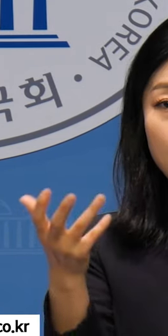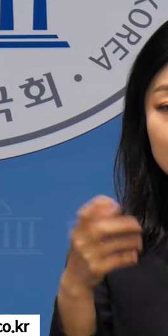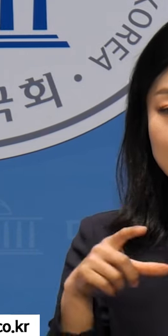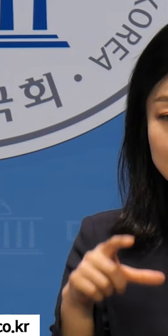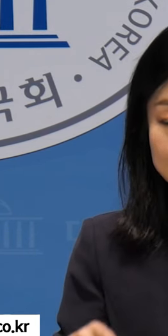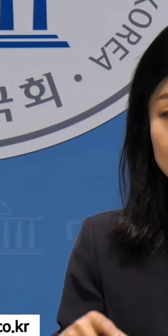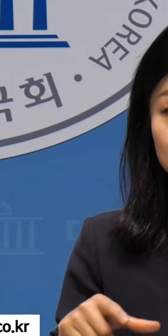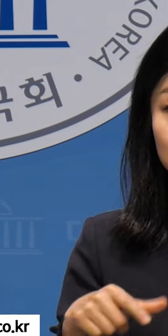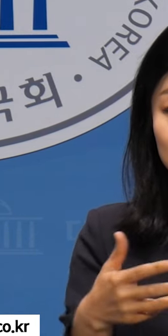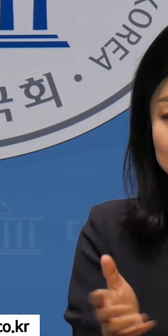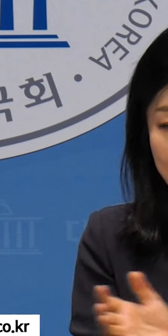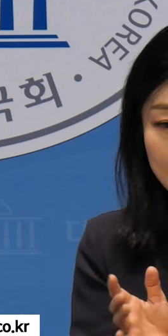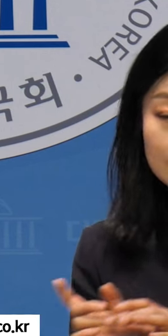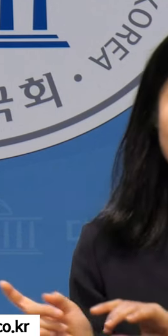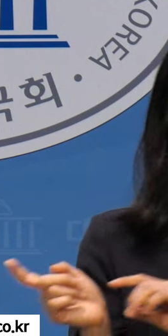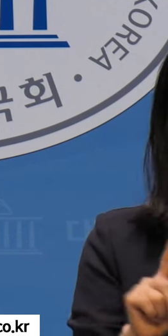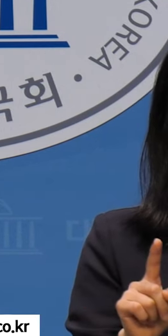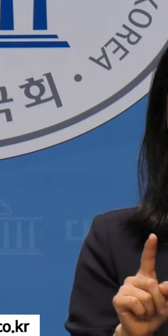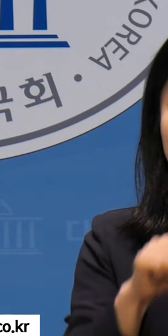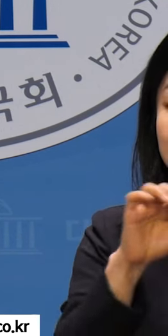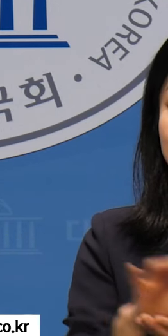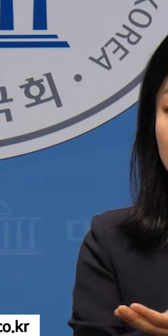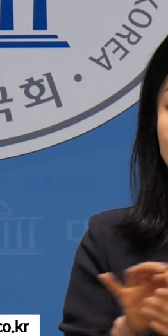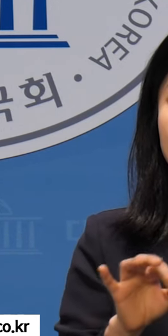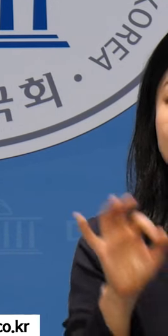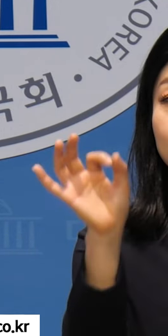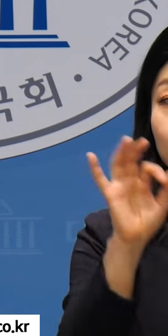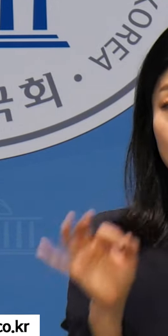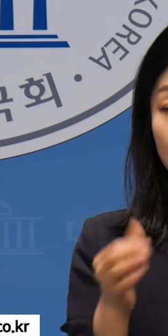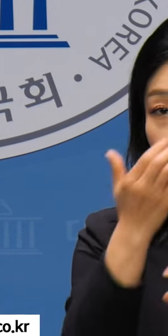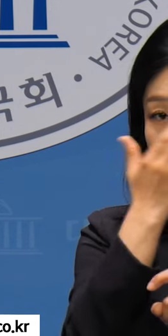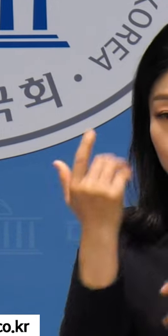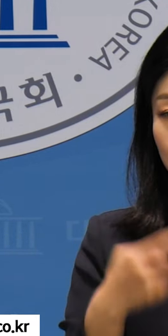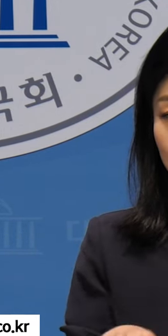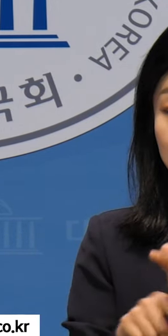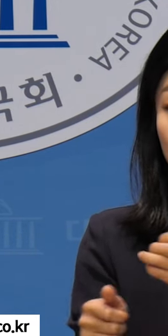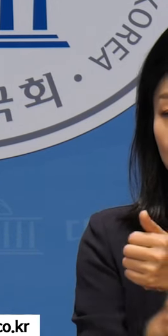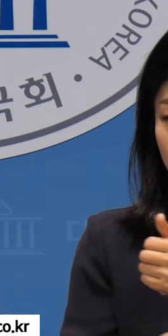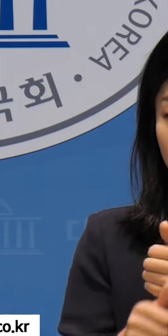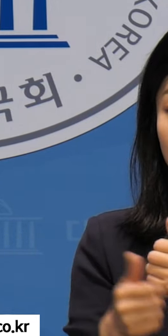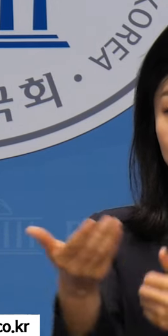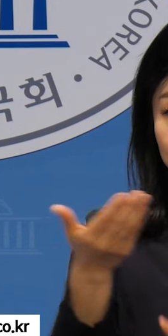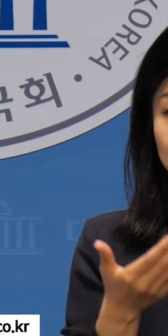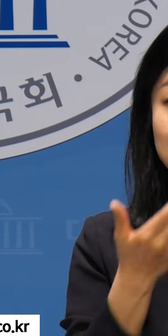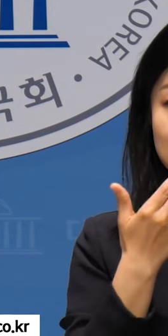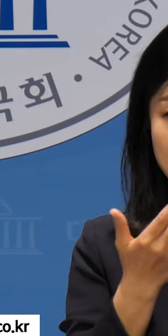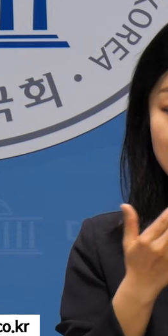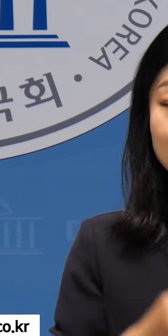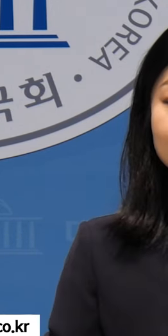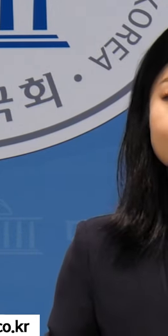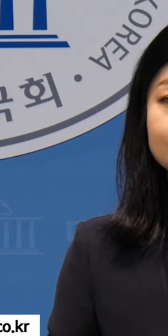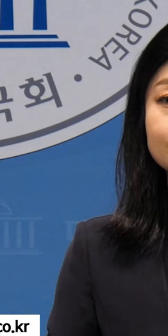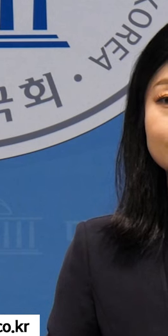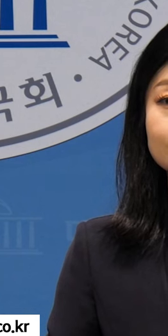지구당제 부활을 앞장서며 각 지역 예산의 10%를 청년위원회에 배당하도록